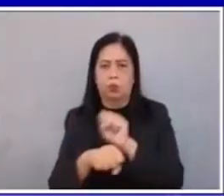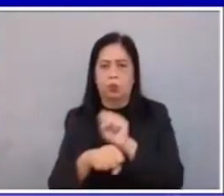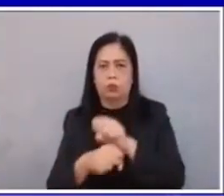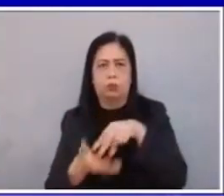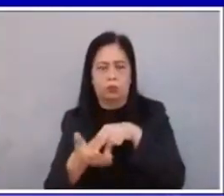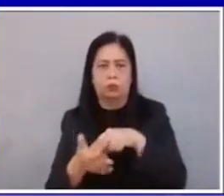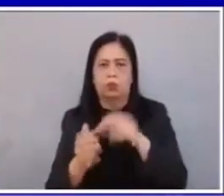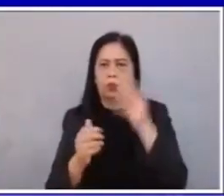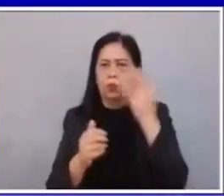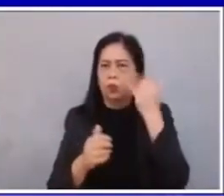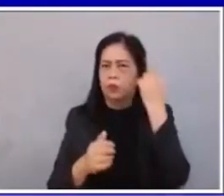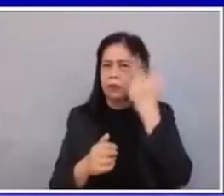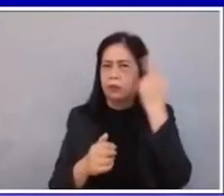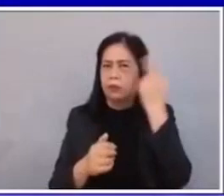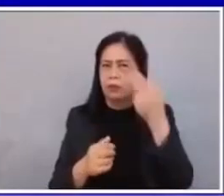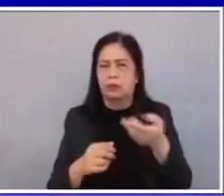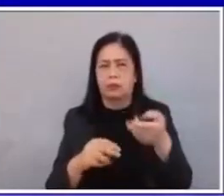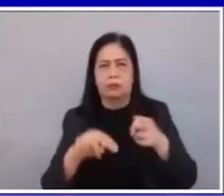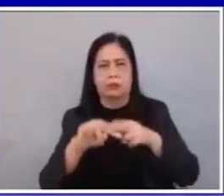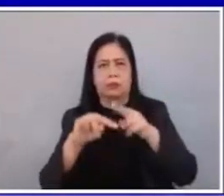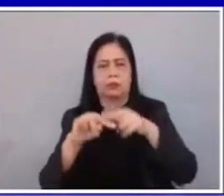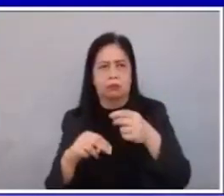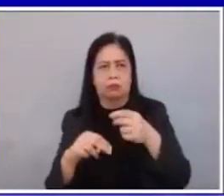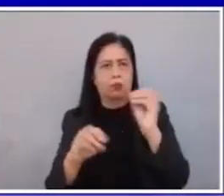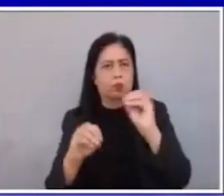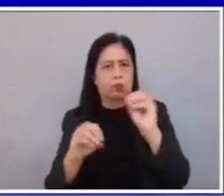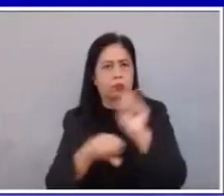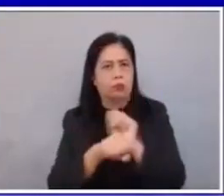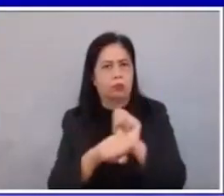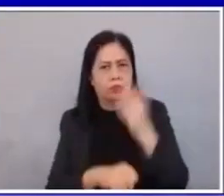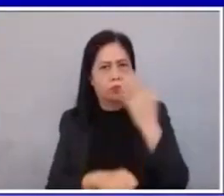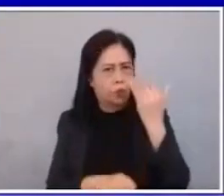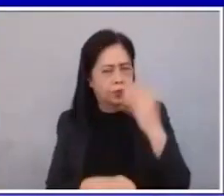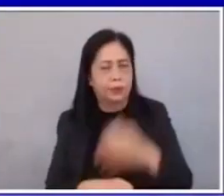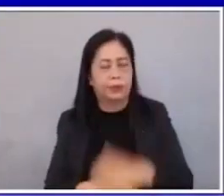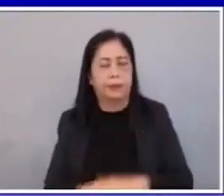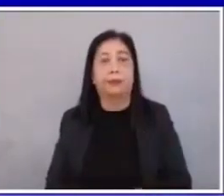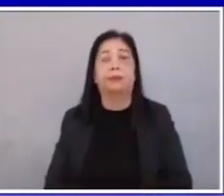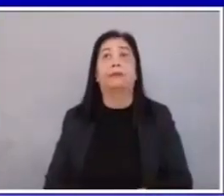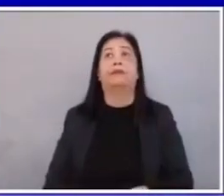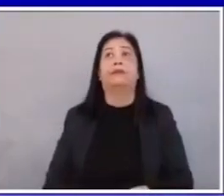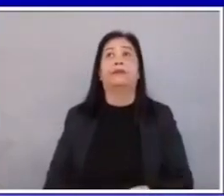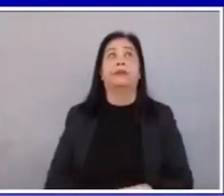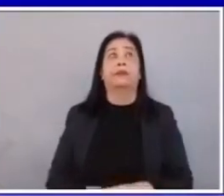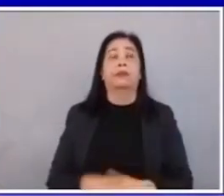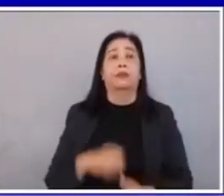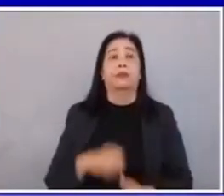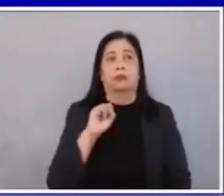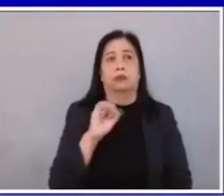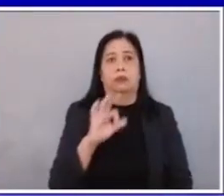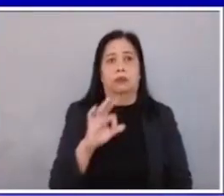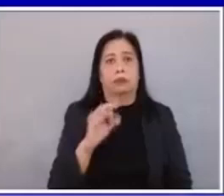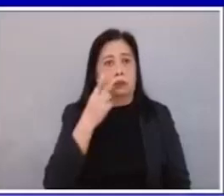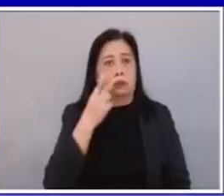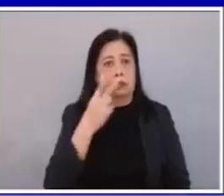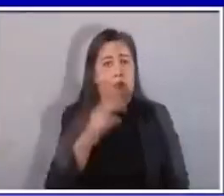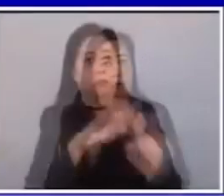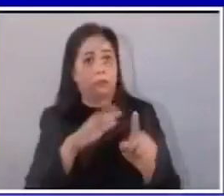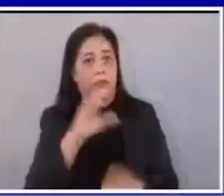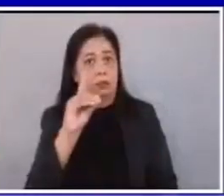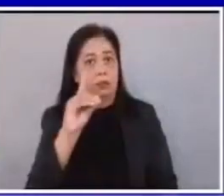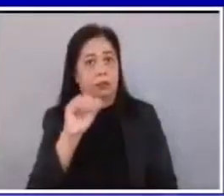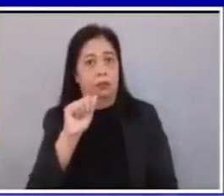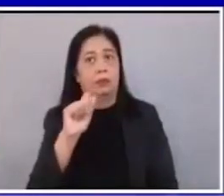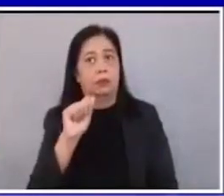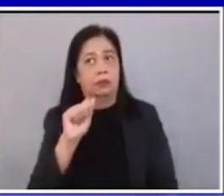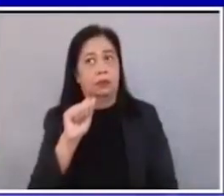rate? Thank you, Ted. Ganun ang, kung titingnan natin yung datos, ano, pag